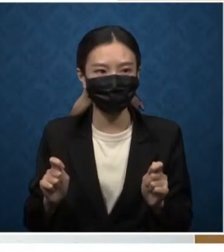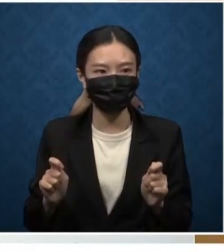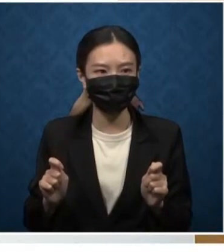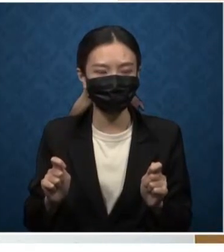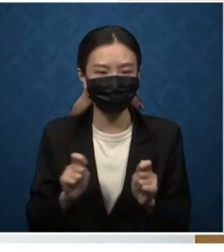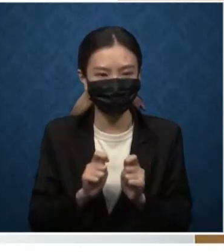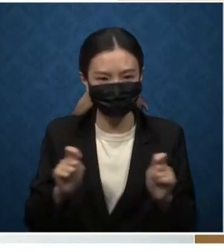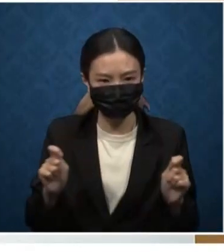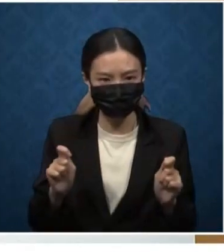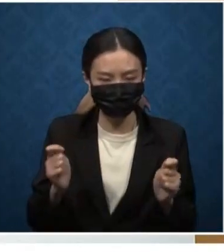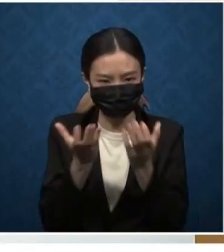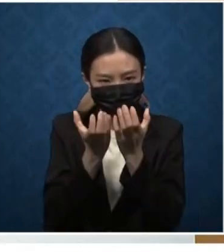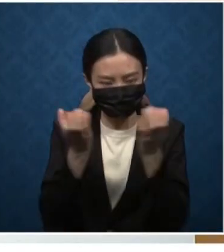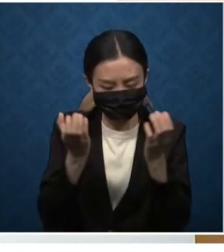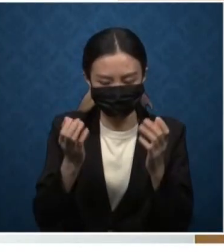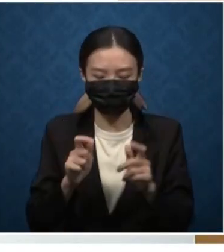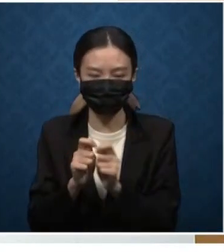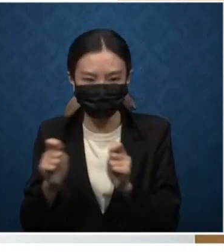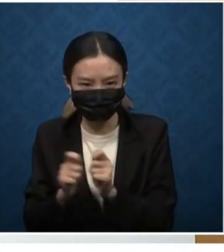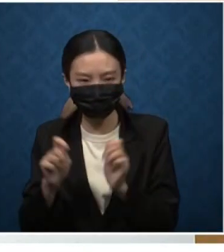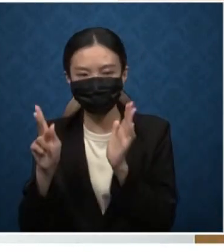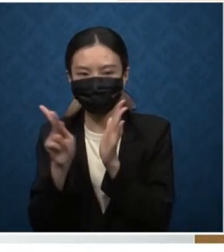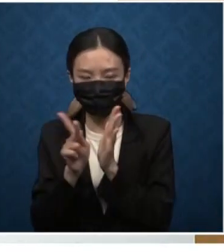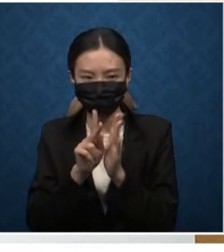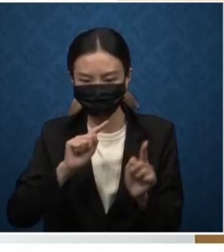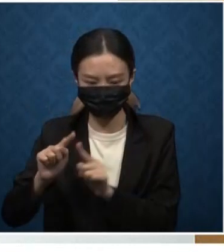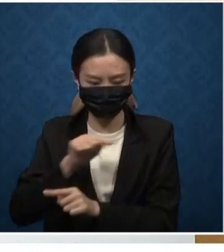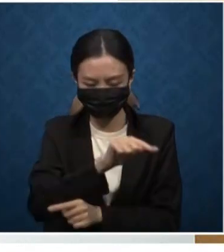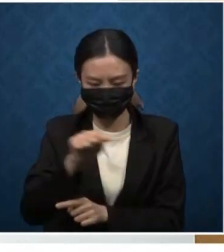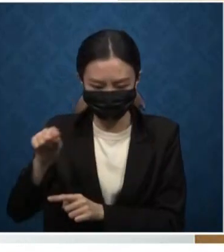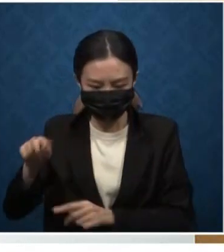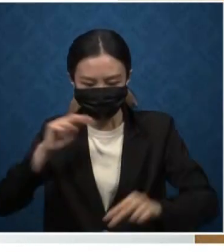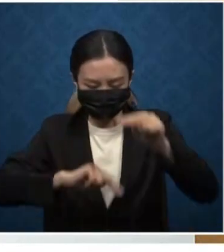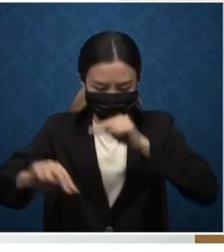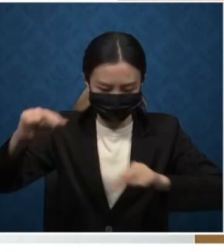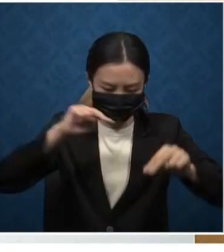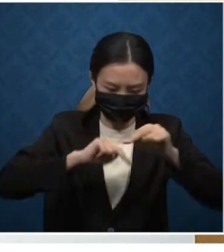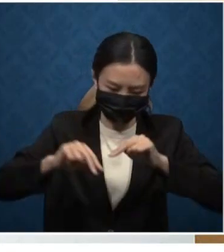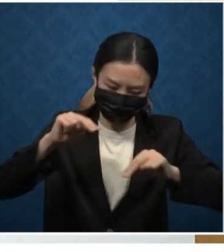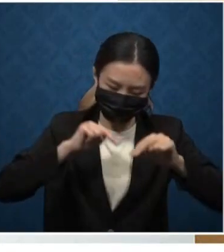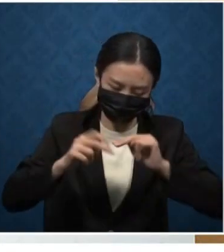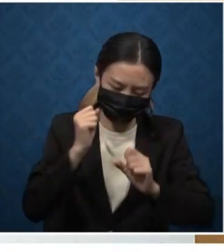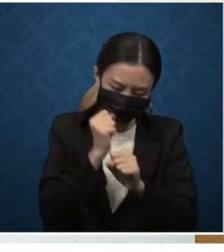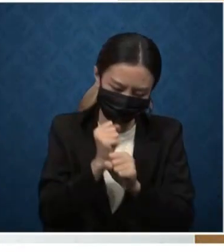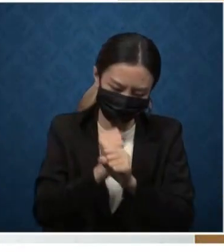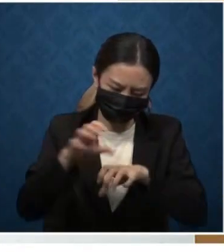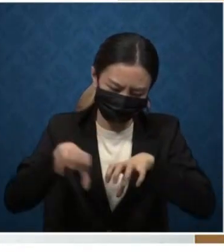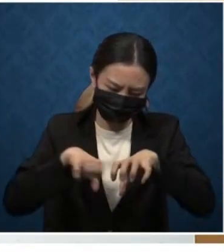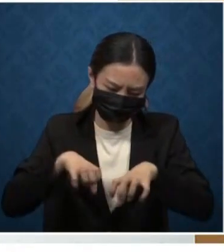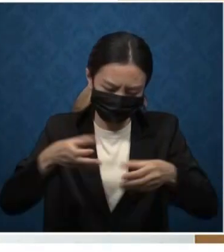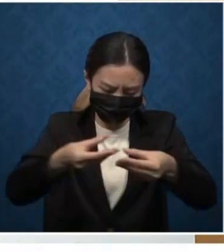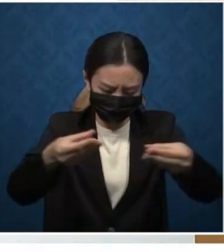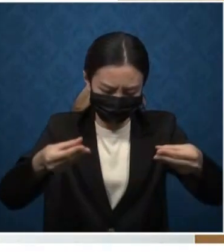ธรรมาภิบาลอนุกรรมการด้านกฎหมายซึ่งอนุกรรมการเหล่านี้นะครับจะดูแลกรองงานทั้งหมดก่อนที่จะส่งขึ้นถึงคณะกรรมการก